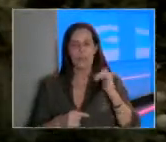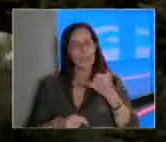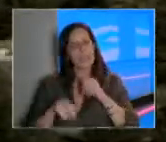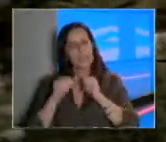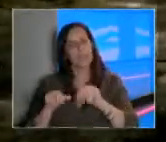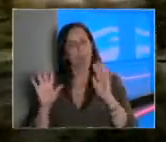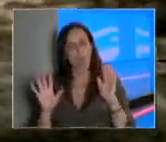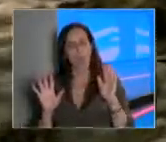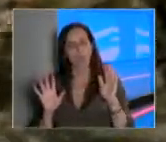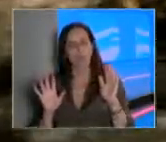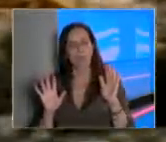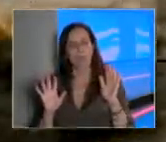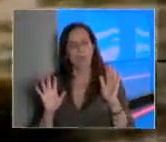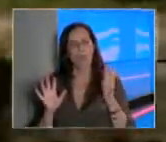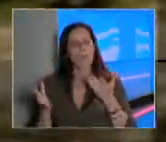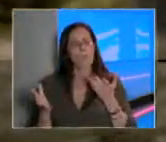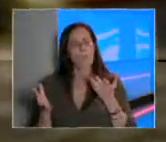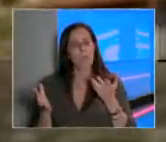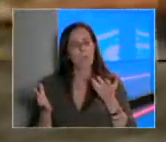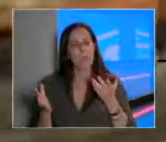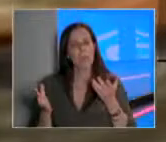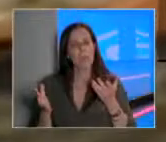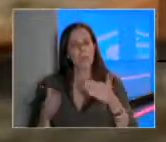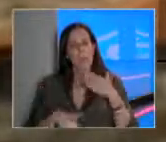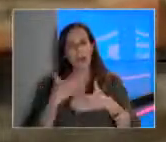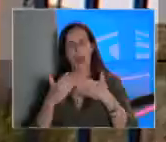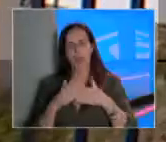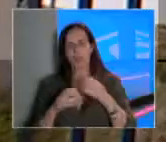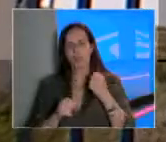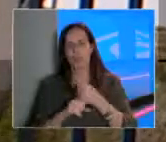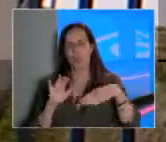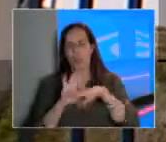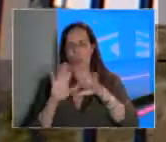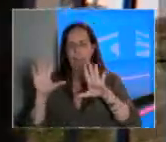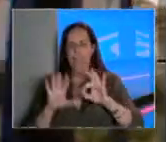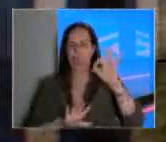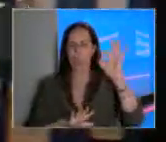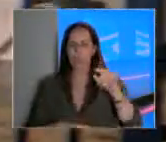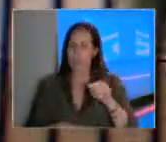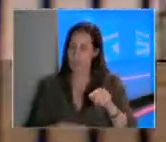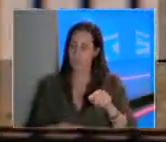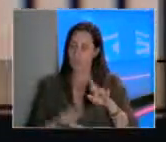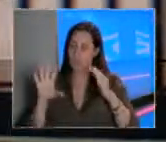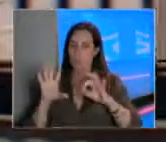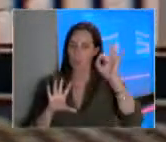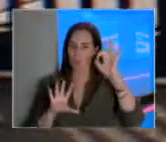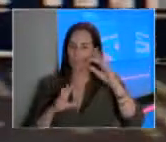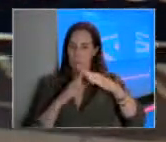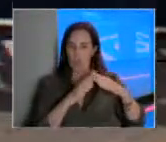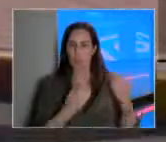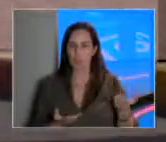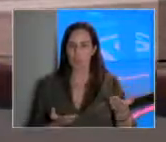יתמוך באיזשהו מהלך של החלת החוק על 10%, שזה דרך אגב 90%